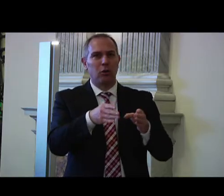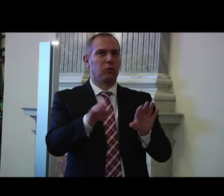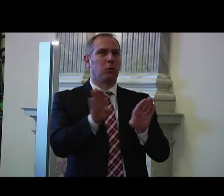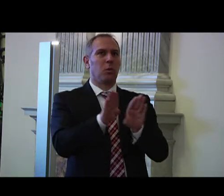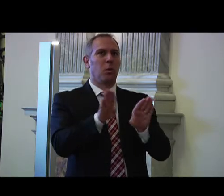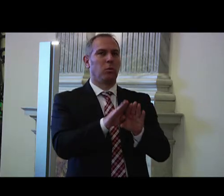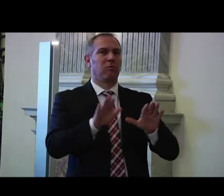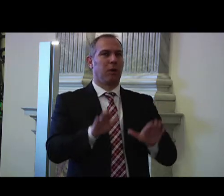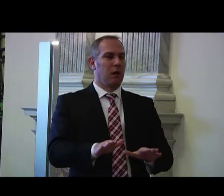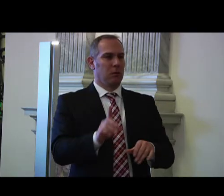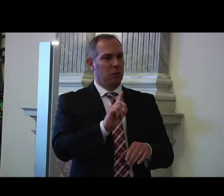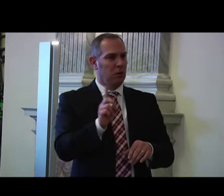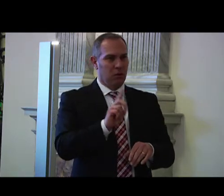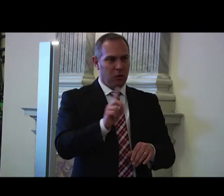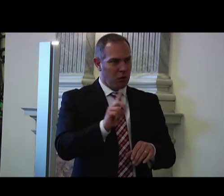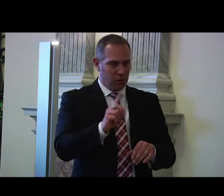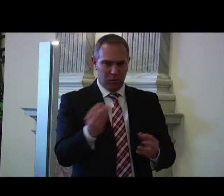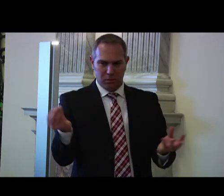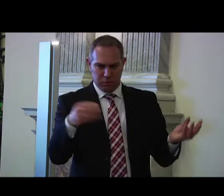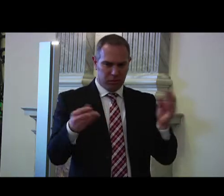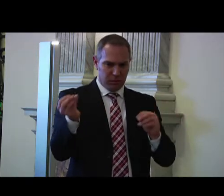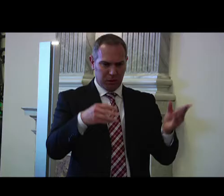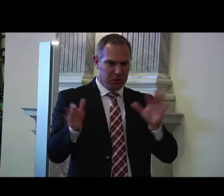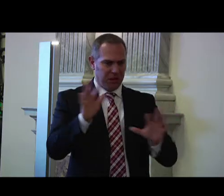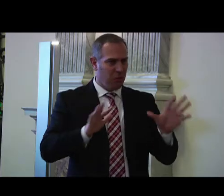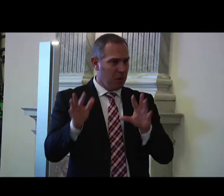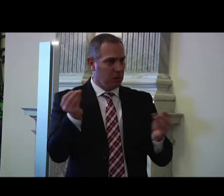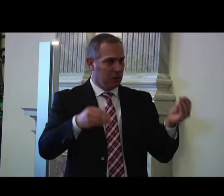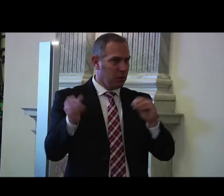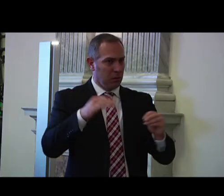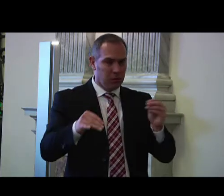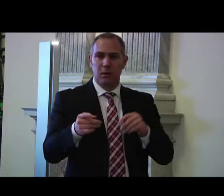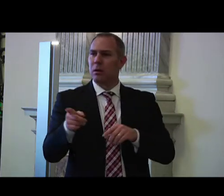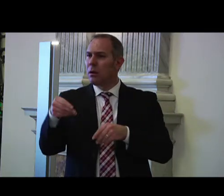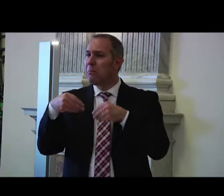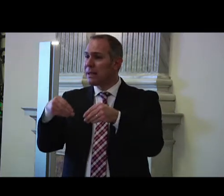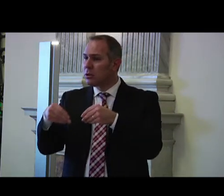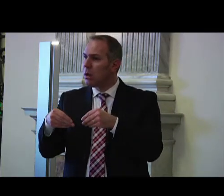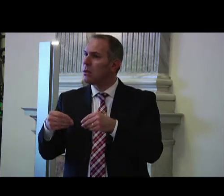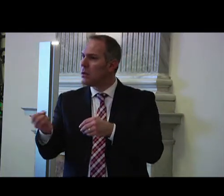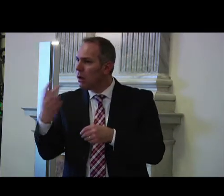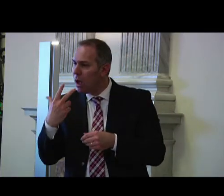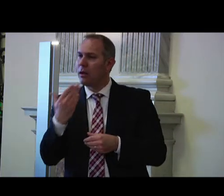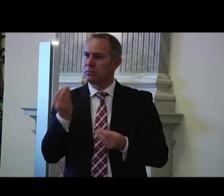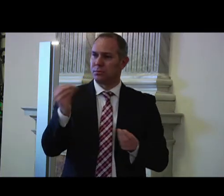una possibilità di integrazione dei materiali anche attraverso la segnalazione degli stessi partecipanti. I partner hanno